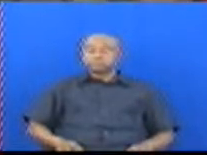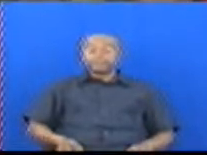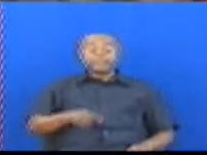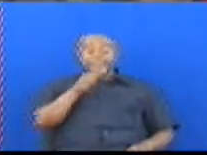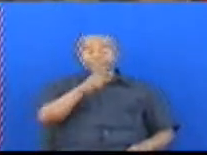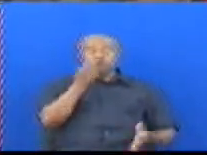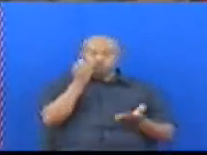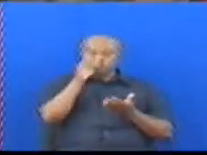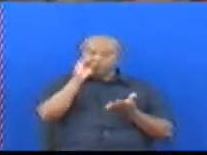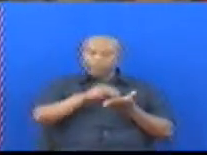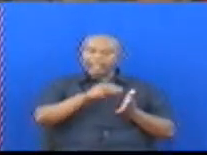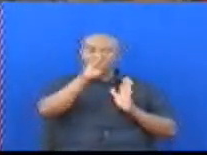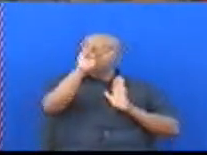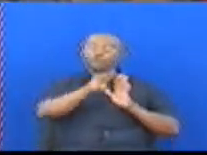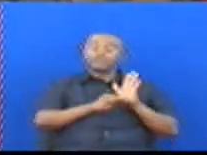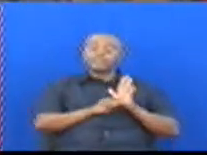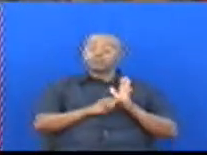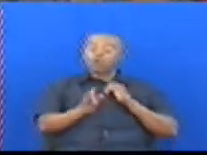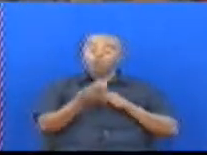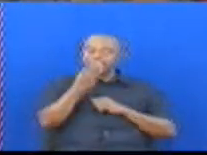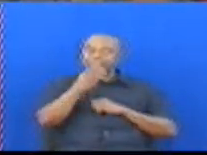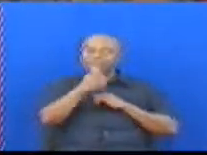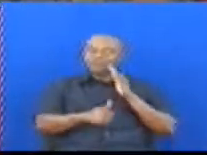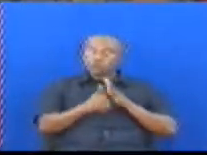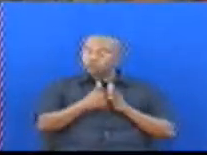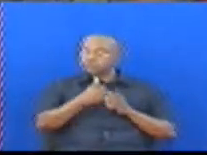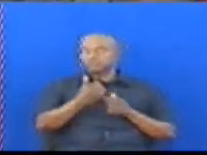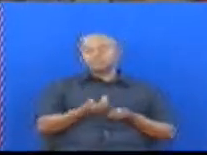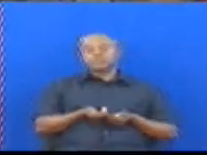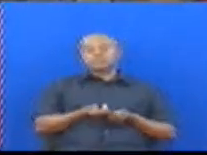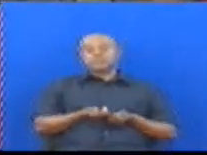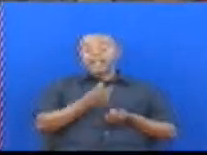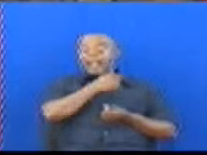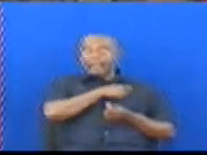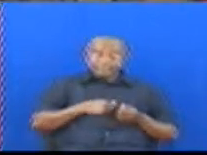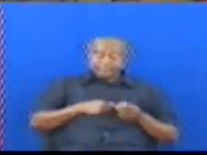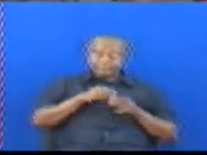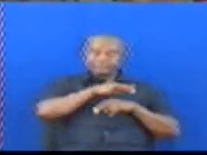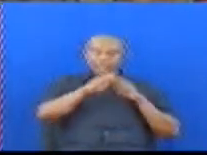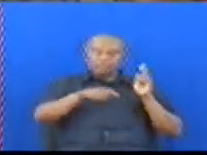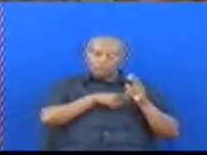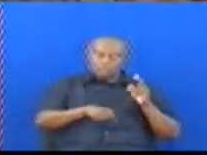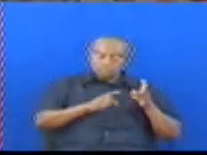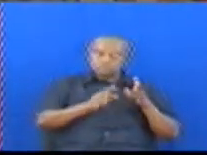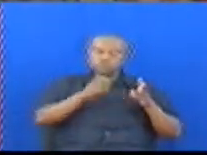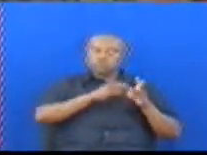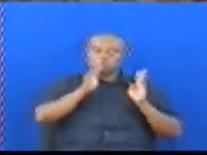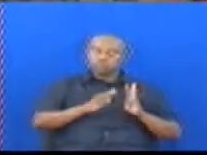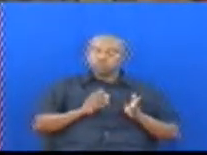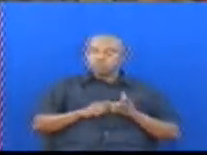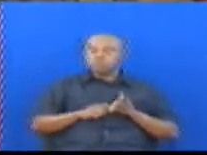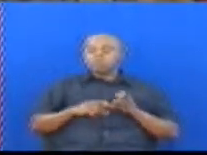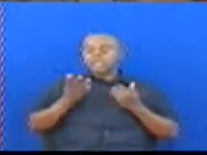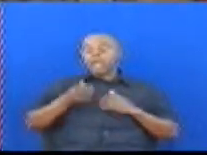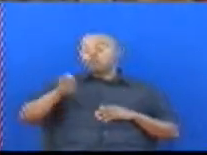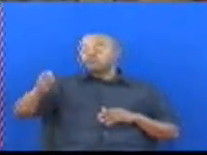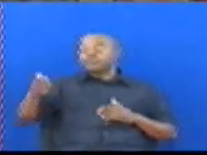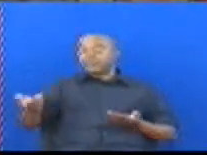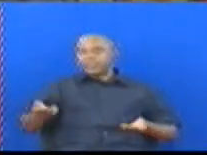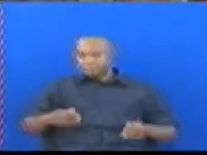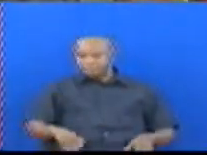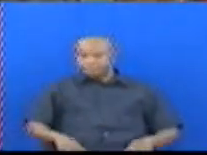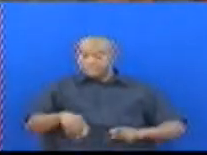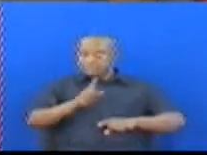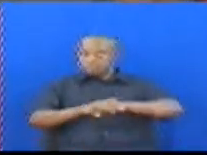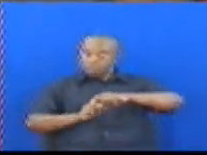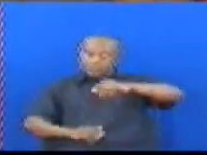watu watakavyoshtakiwa, lakini sio kwamba hawatashtakiwa. Mheshimiwa Naibu Speaker. Mheshimiwa Naibu Speaker, muda